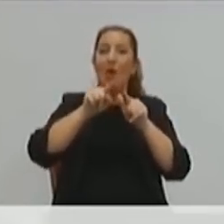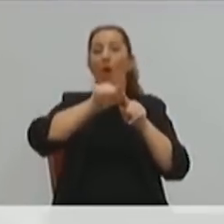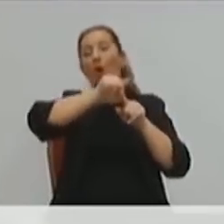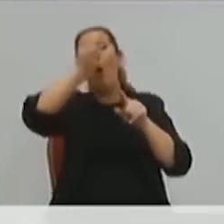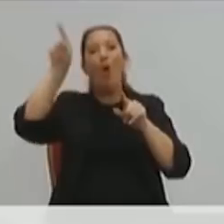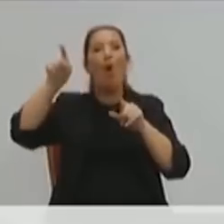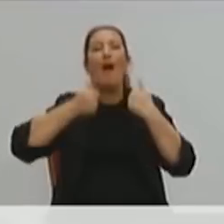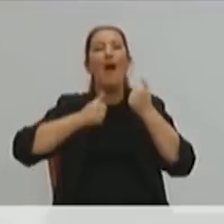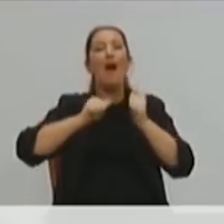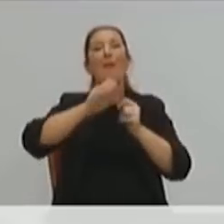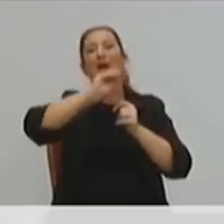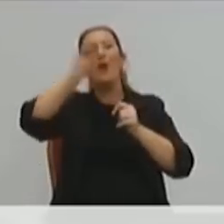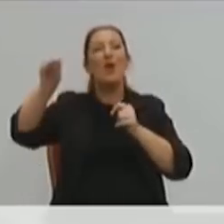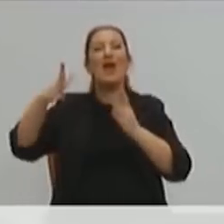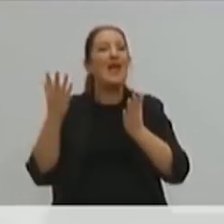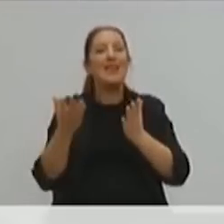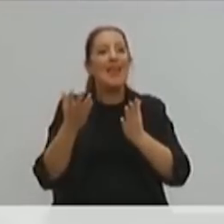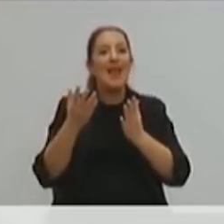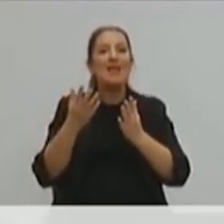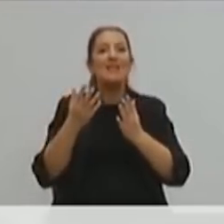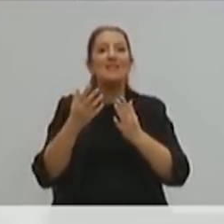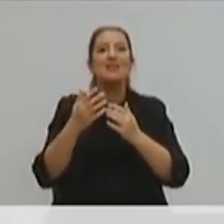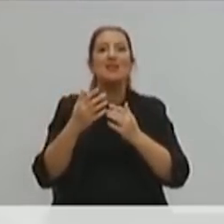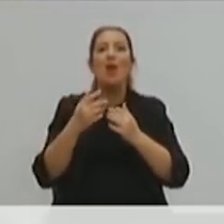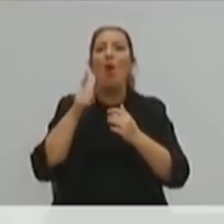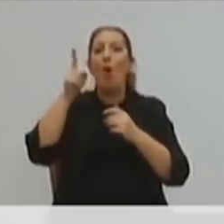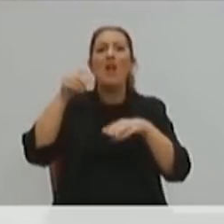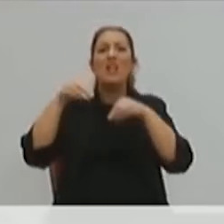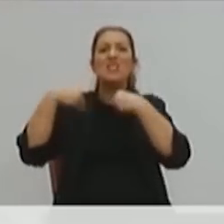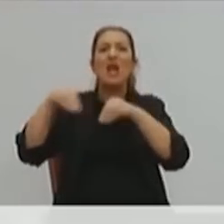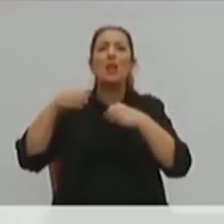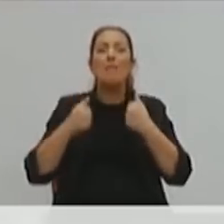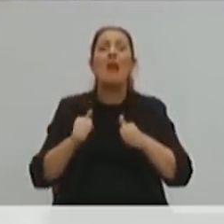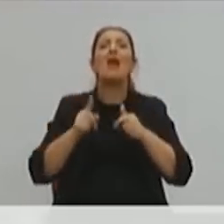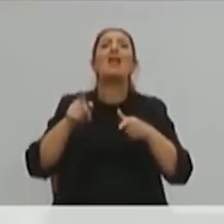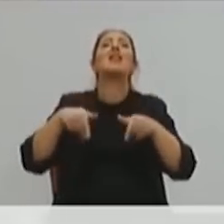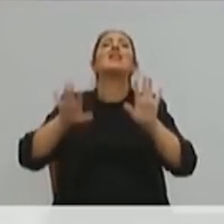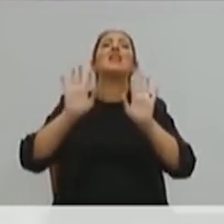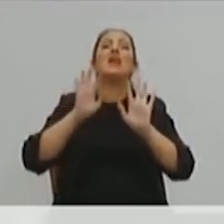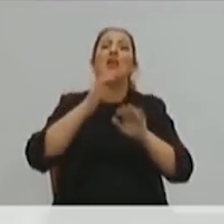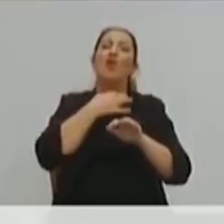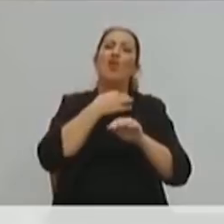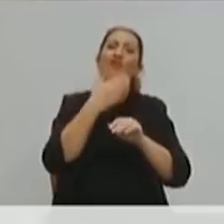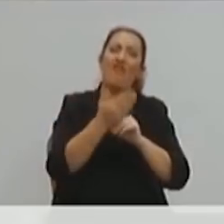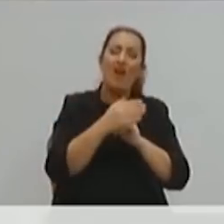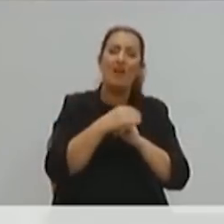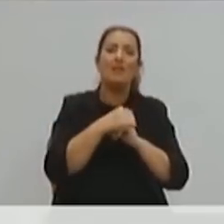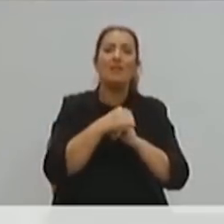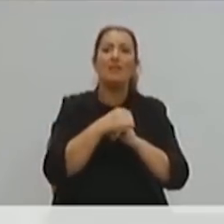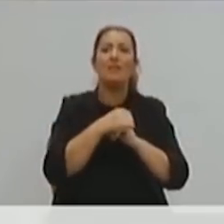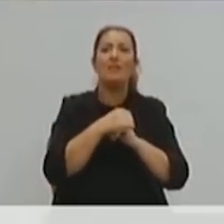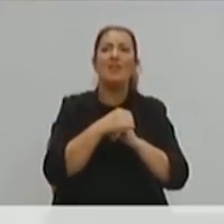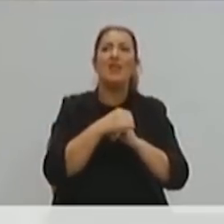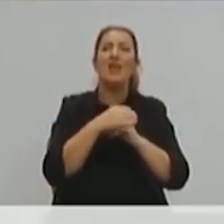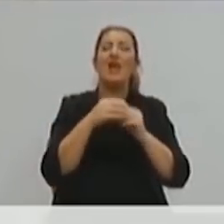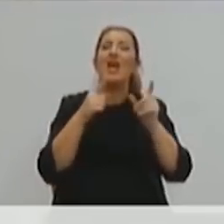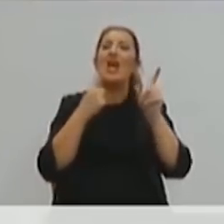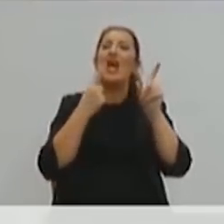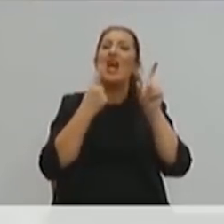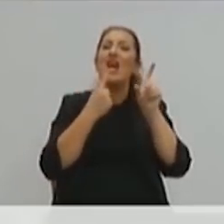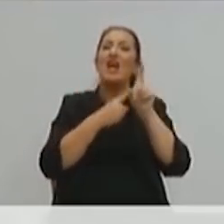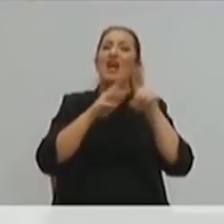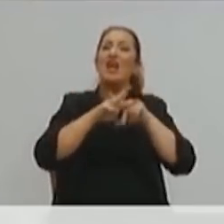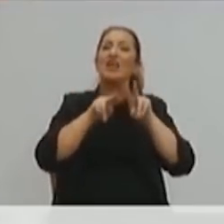da SGK'ya verdiler, sattılar. Yani orası park değil. Lütfen bu konuda Çekmeköy